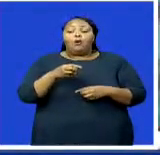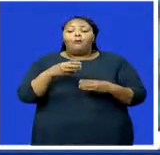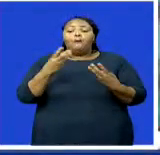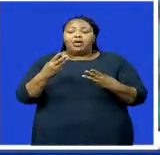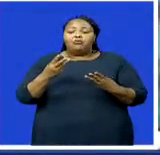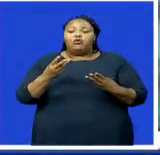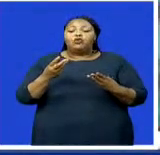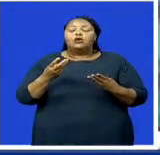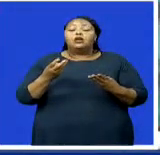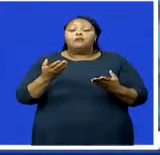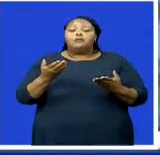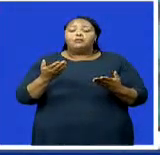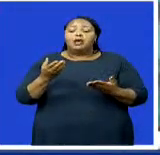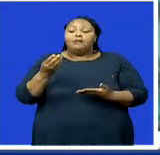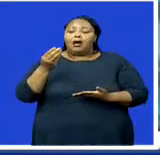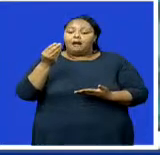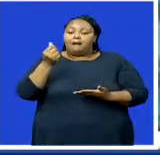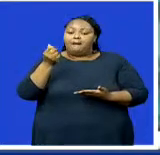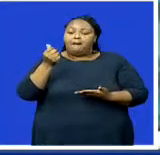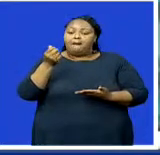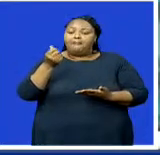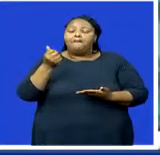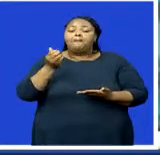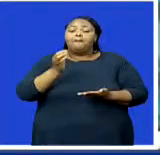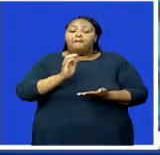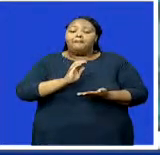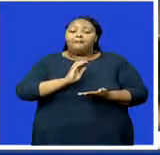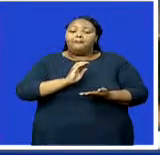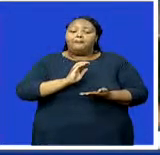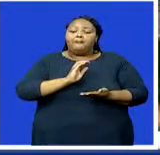Mlangeni nginanelisiwe Ndlangamandla eMbabane.